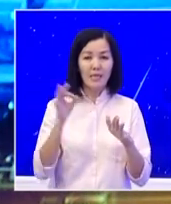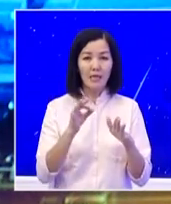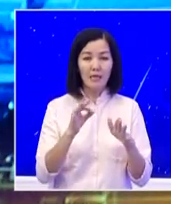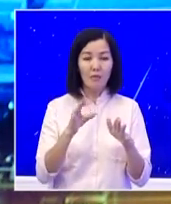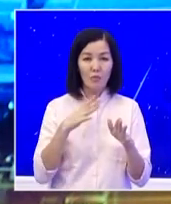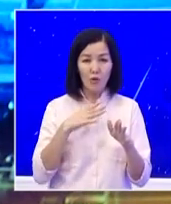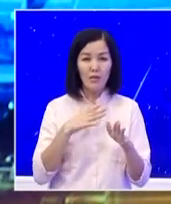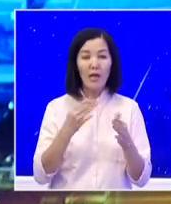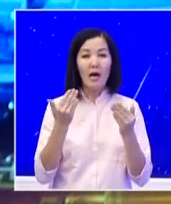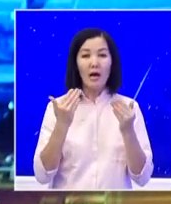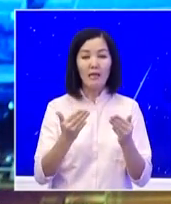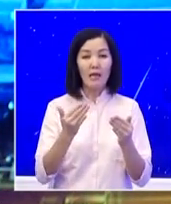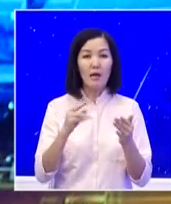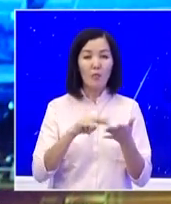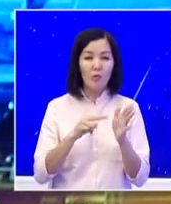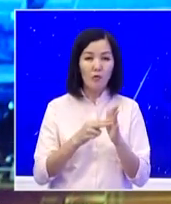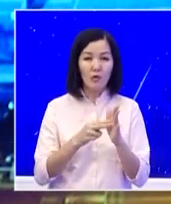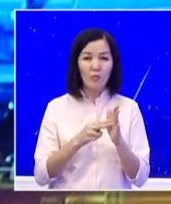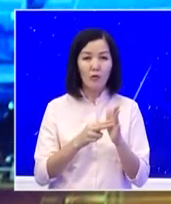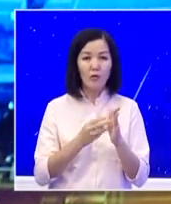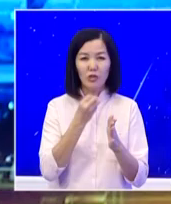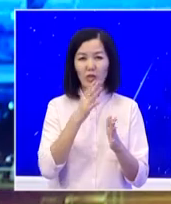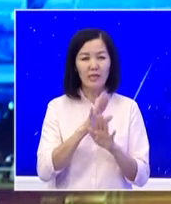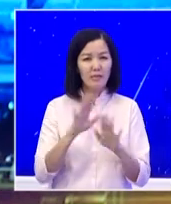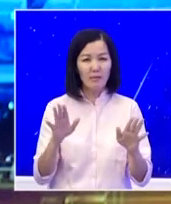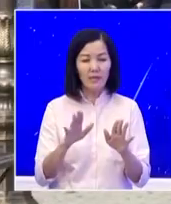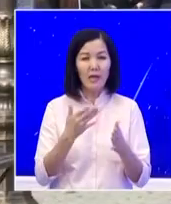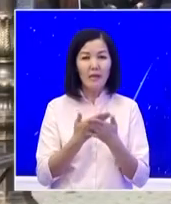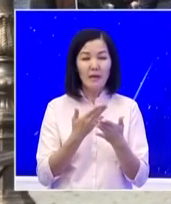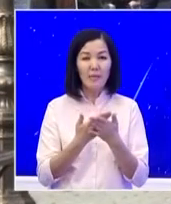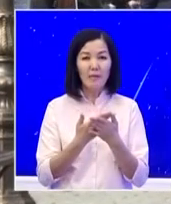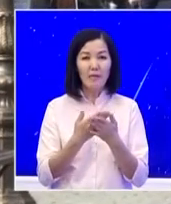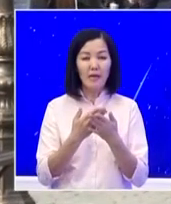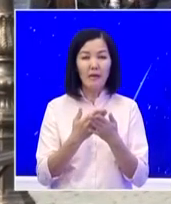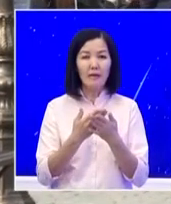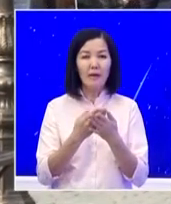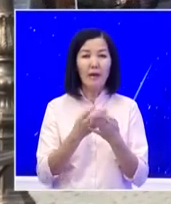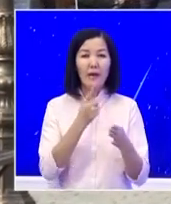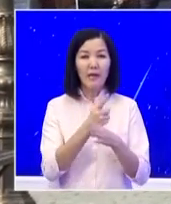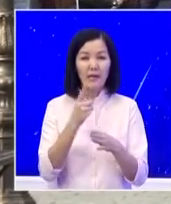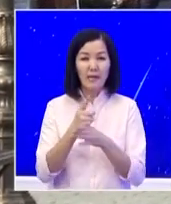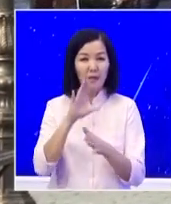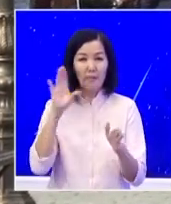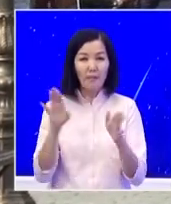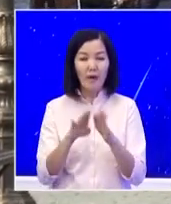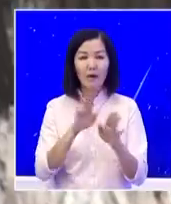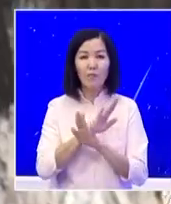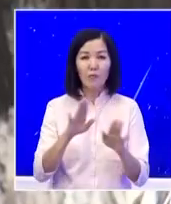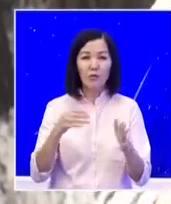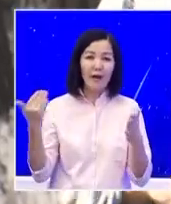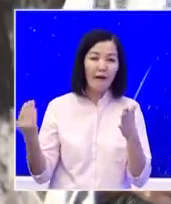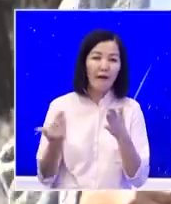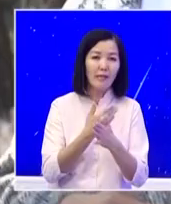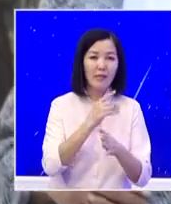2,5%-дан аспаған. Алдағы болжамдық көрсеткіштер жақсы емес. Егер карантин режимін бұзу жалғаса берсе, мен карантиндік режимді